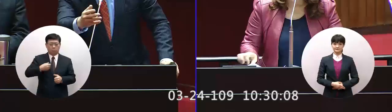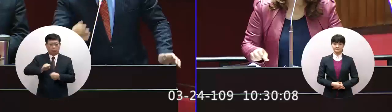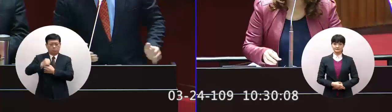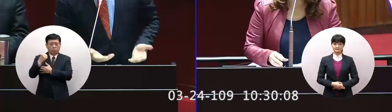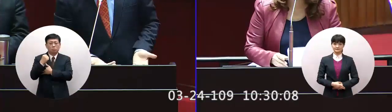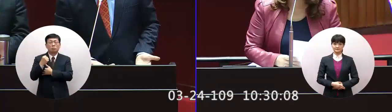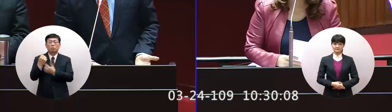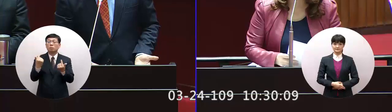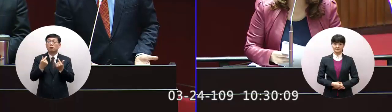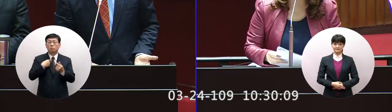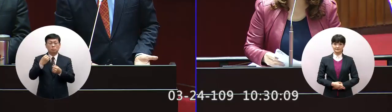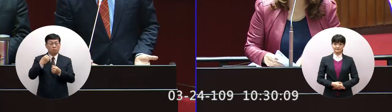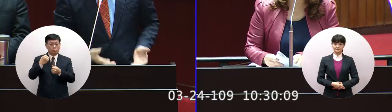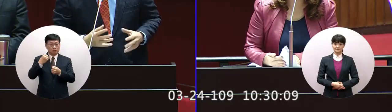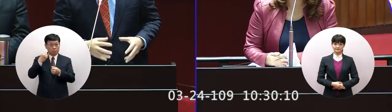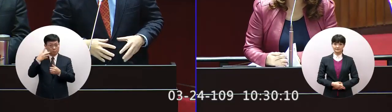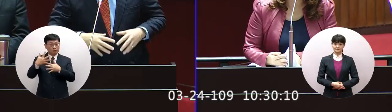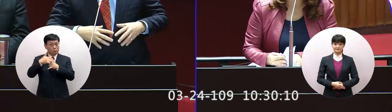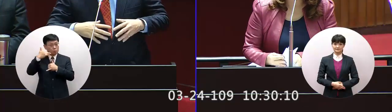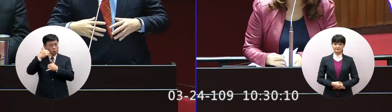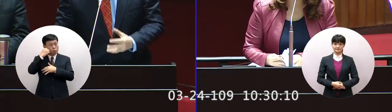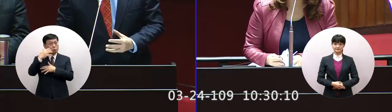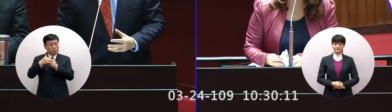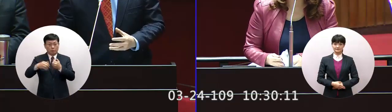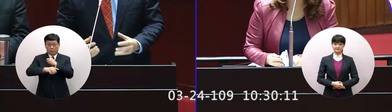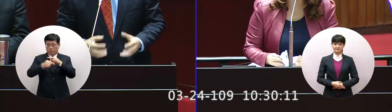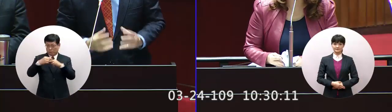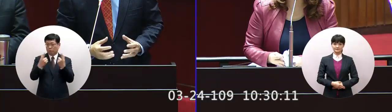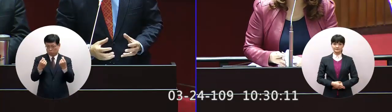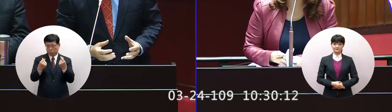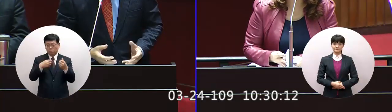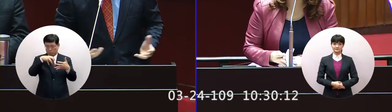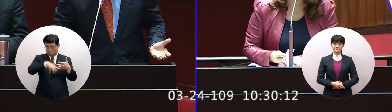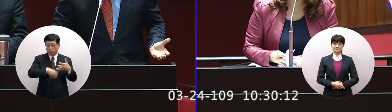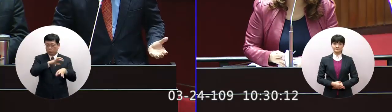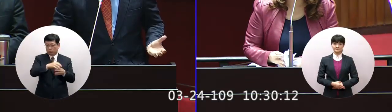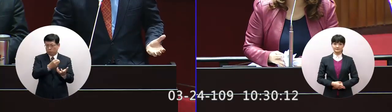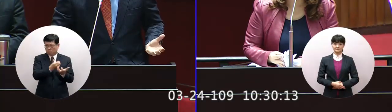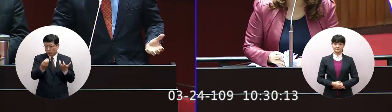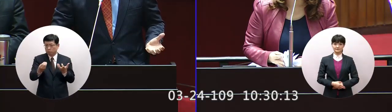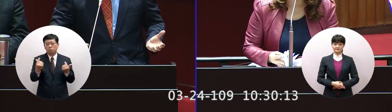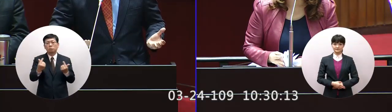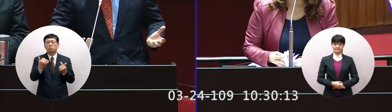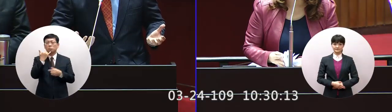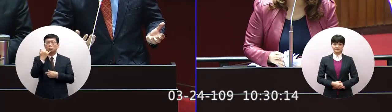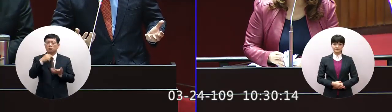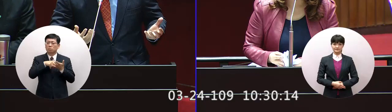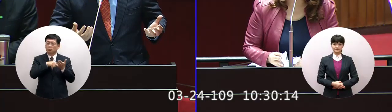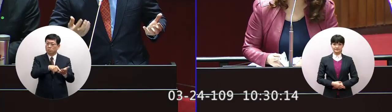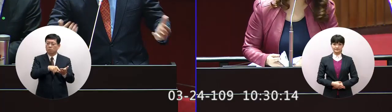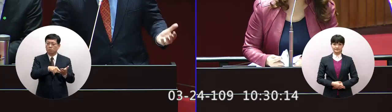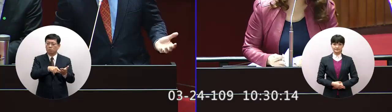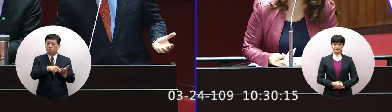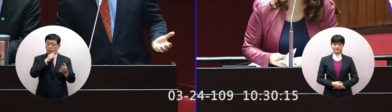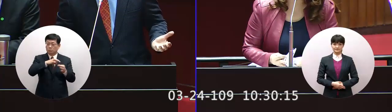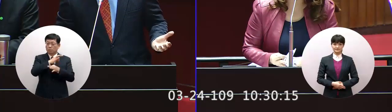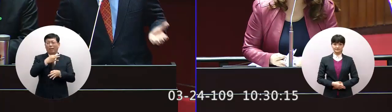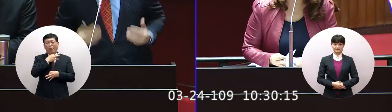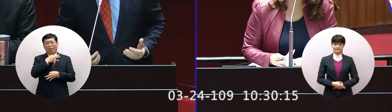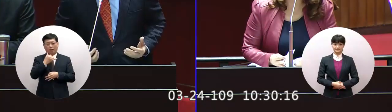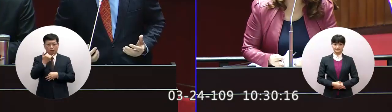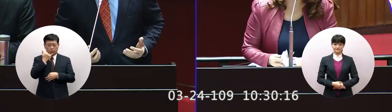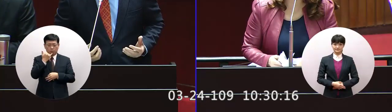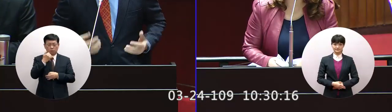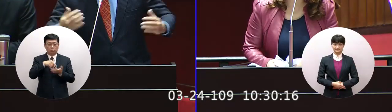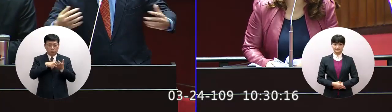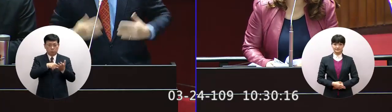委员，你知道我们的新住民基金里面，我们也会在这里啊，从这里面，譬如说，我们可以去经济困难的